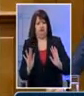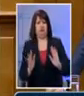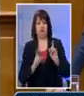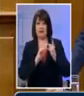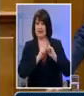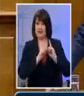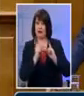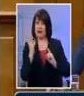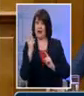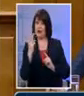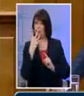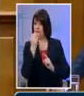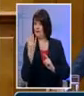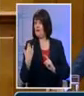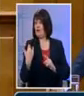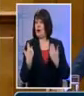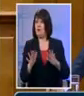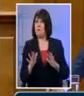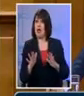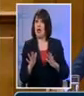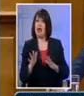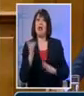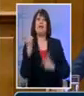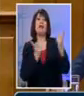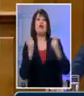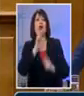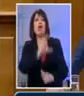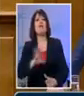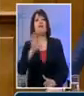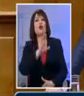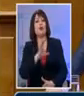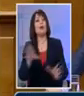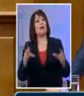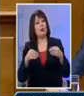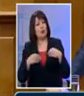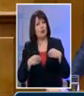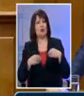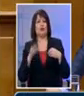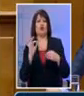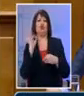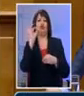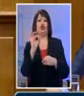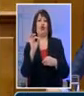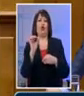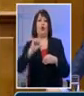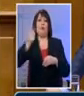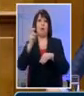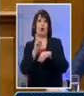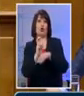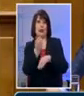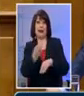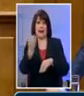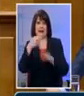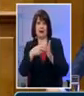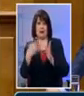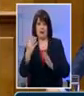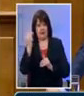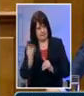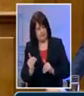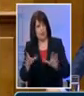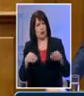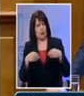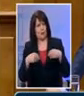της 20ης του Φλεβάρη οι δανειστές αποδέχθηκαν τη μείωση του στόχου για πρωτογενές πλεώνασμα για το 2015